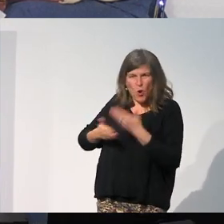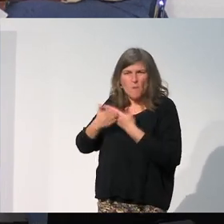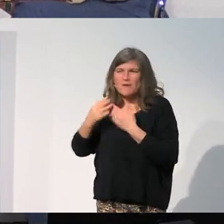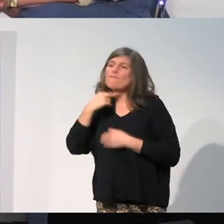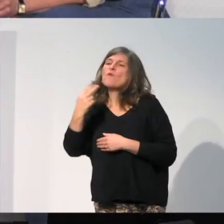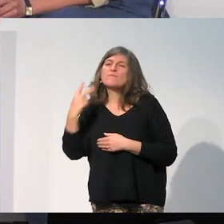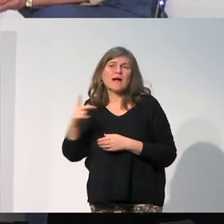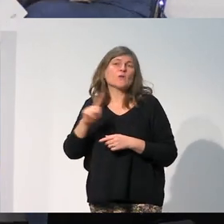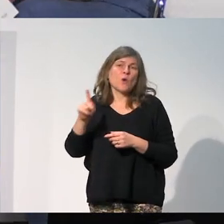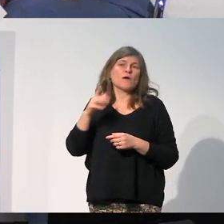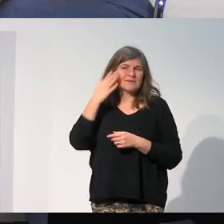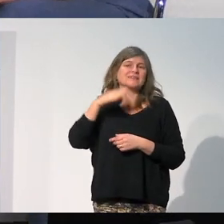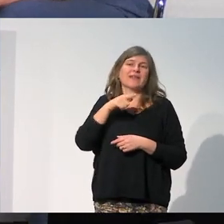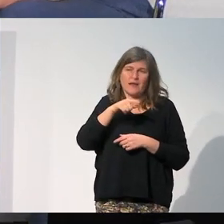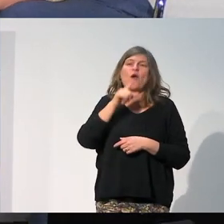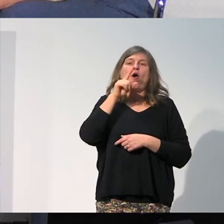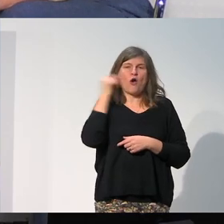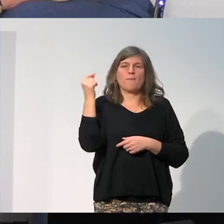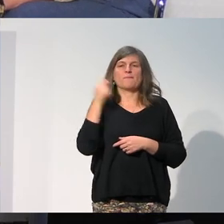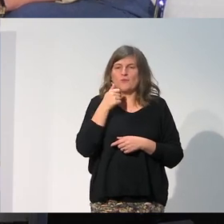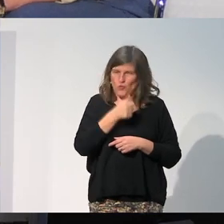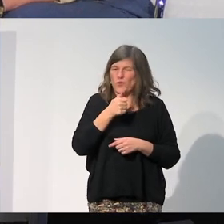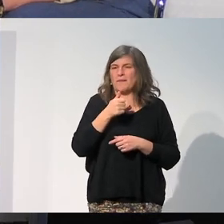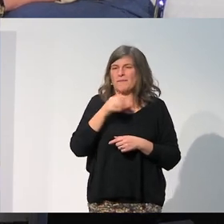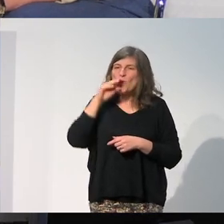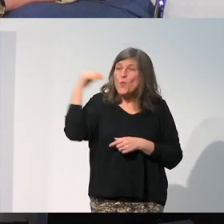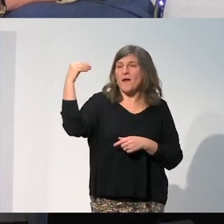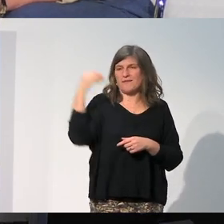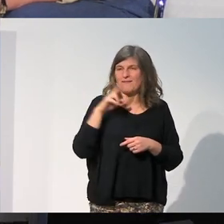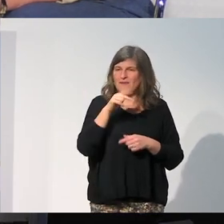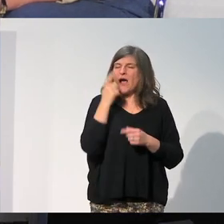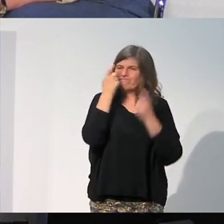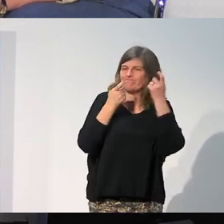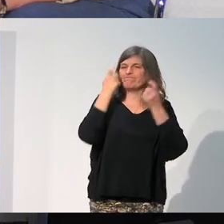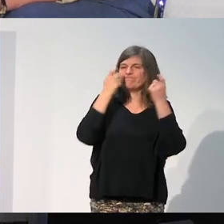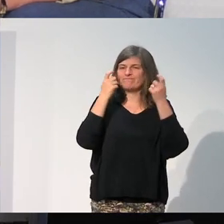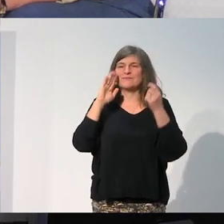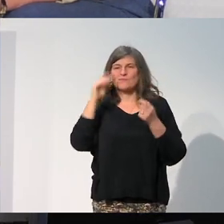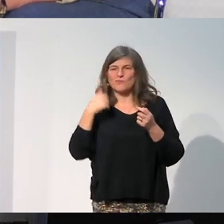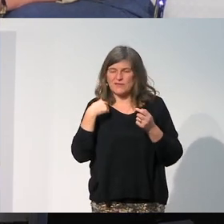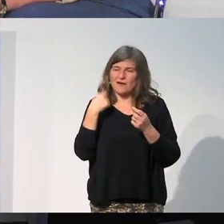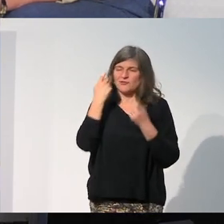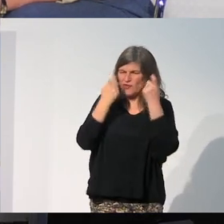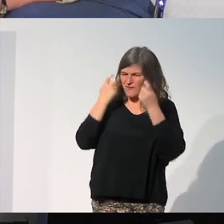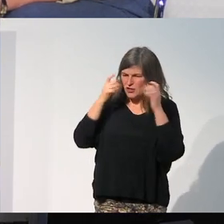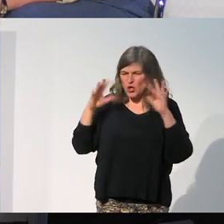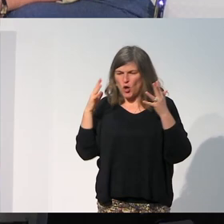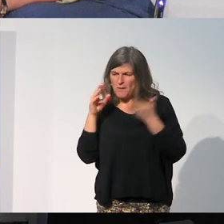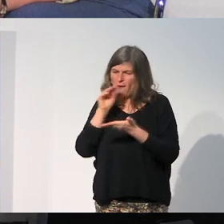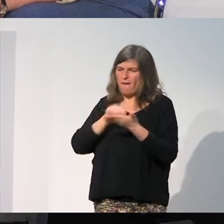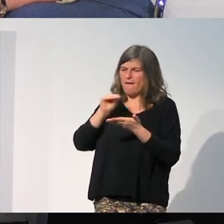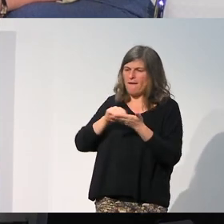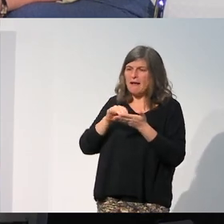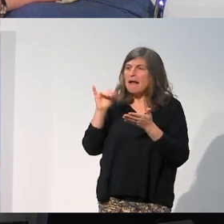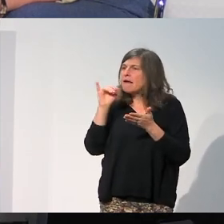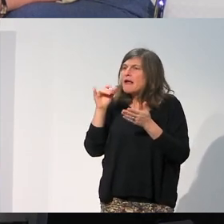je savais que c'était un homme qui allait se poser ces questions-là, petit à petit, j'ai cherché une espèce disparue qui